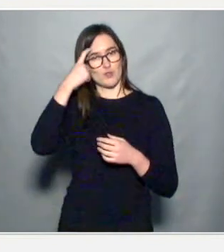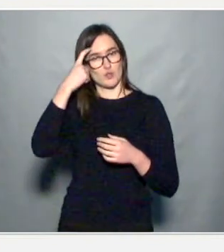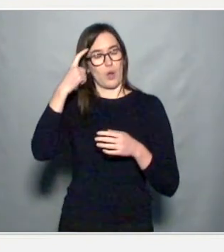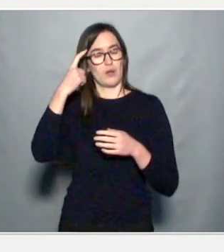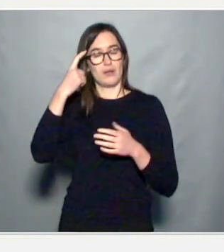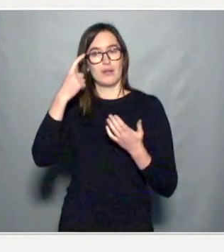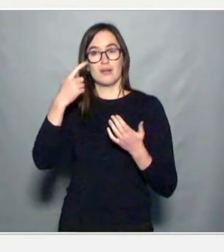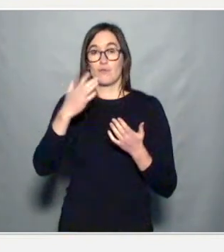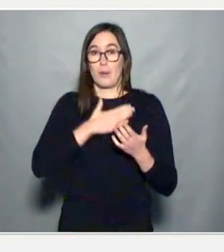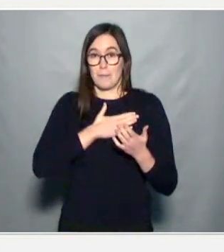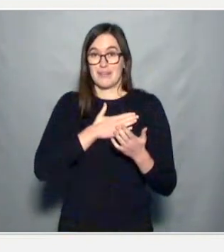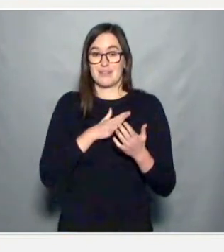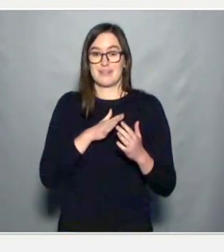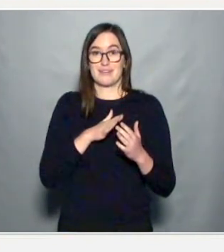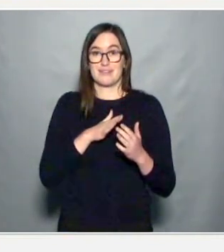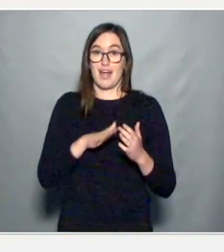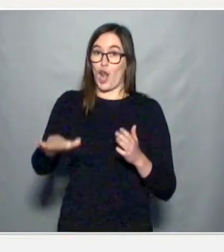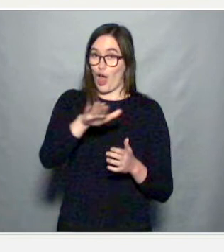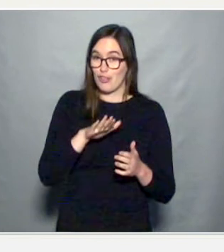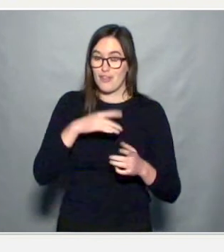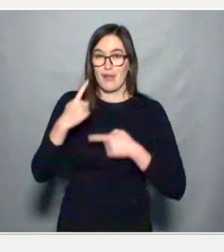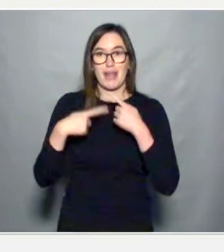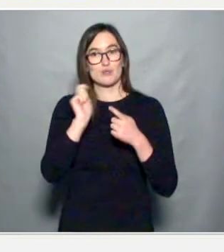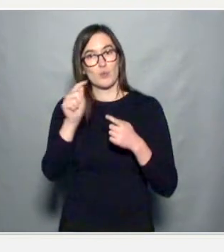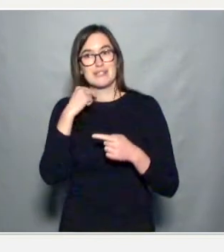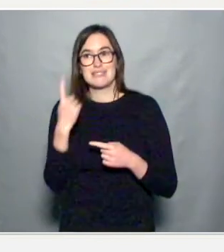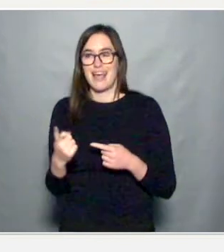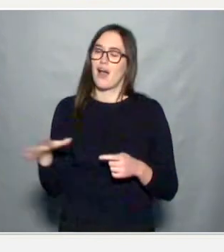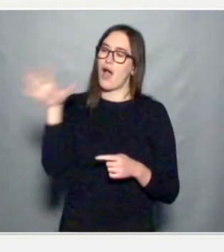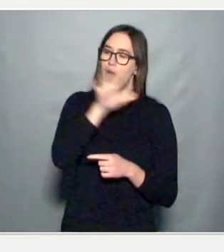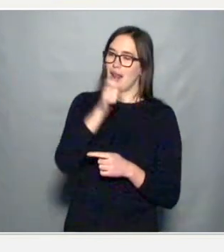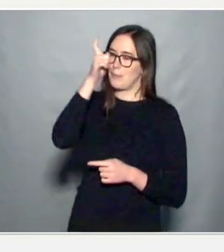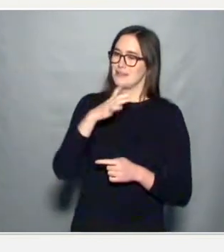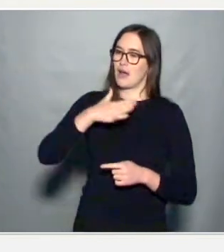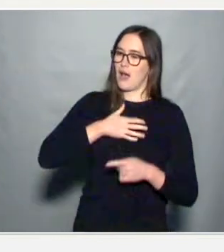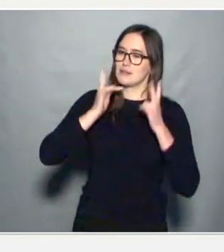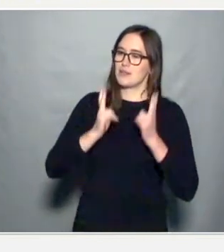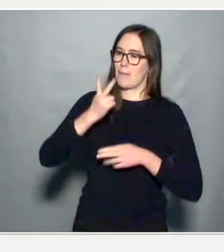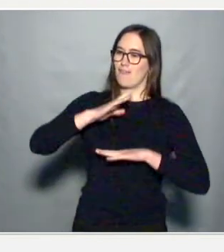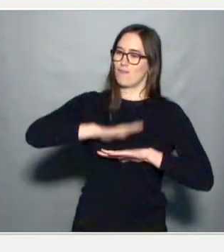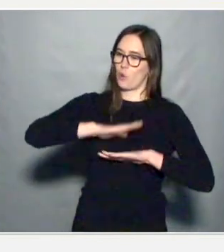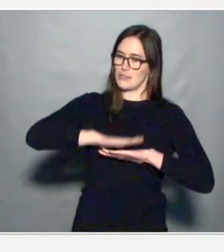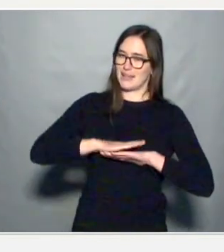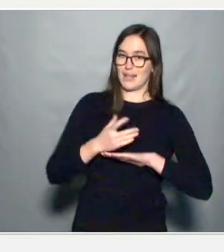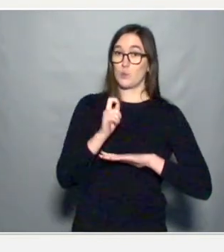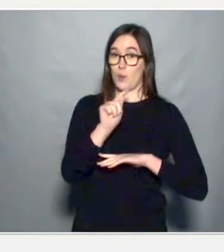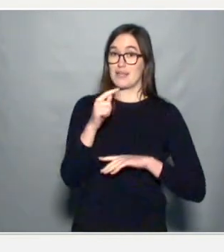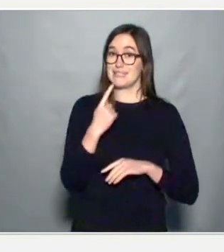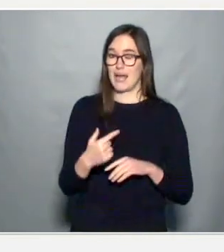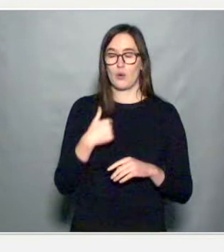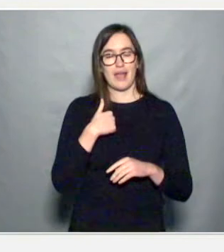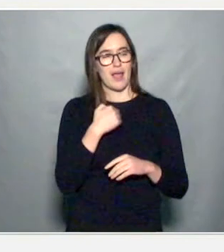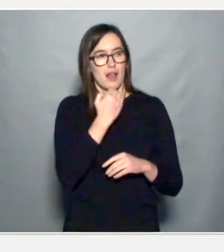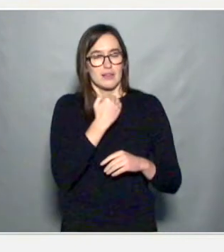mitt land så finns det de som fortfarande säger att alla människor har samma förutsättningar. Och jag blir